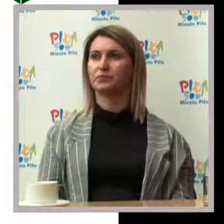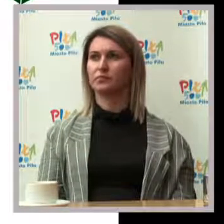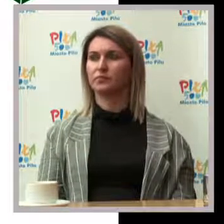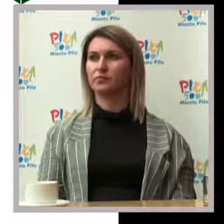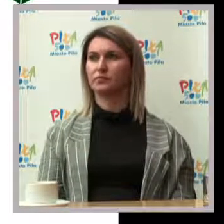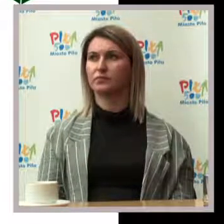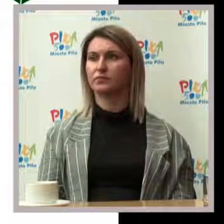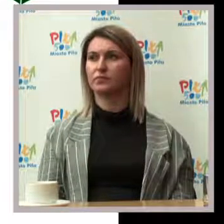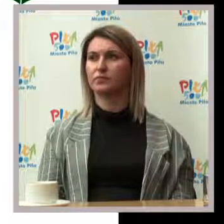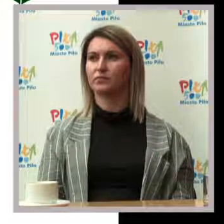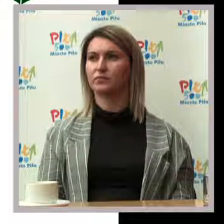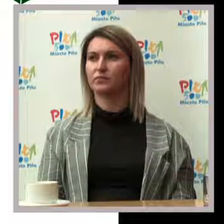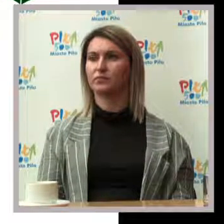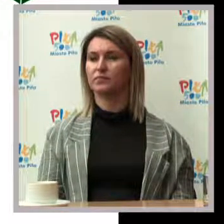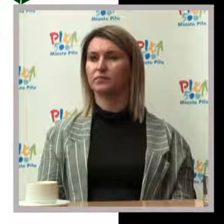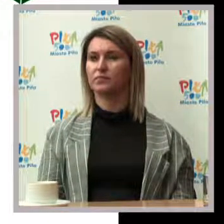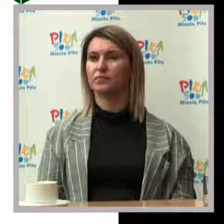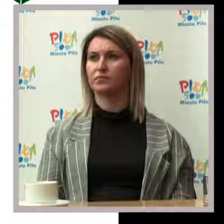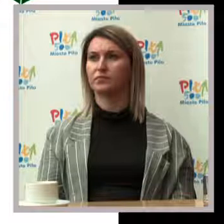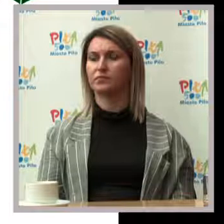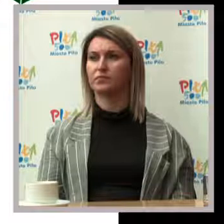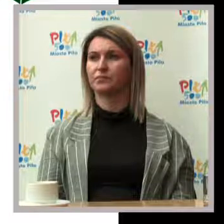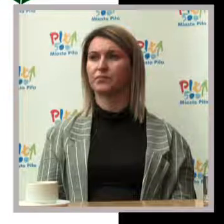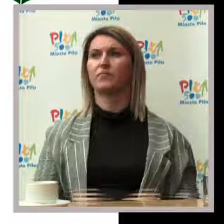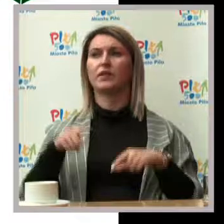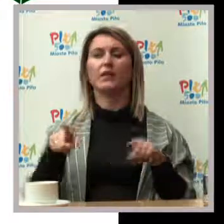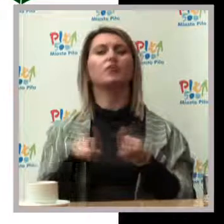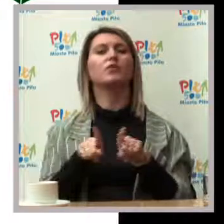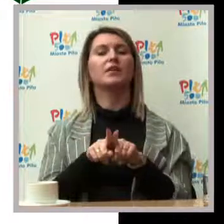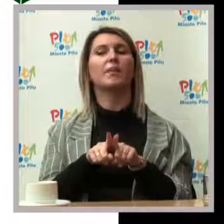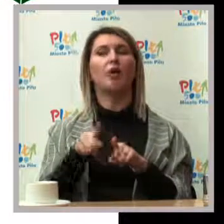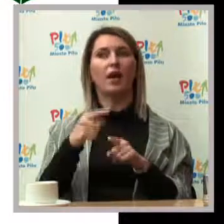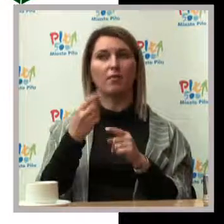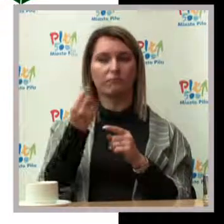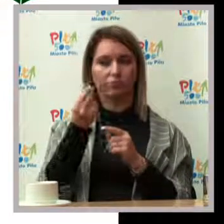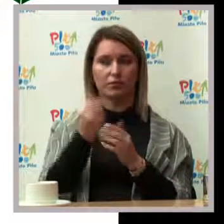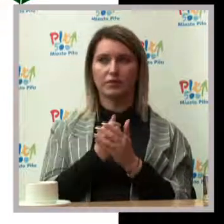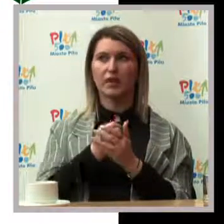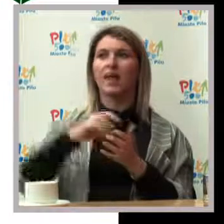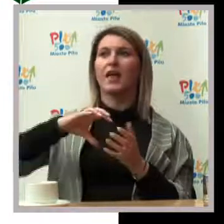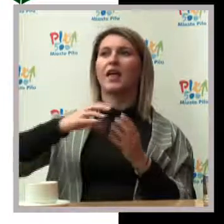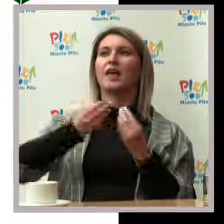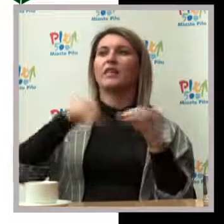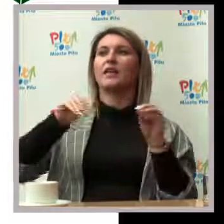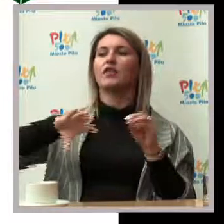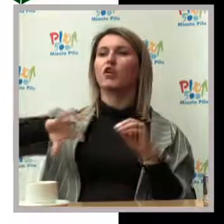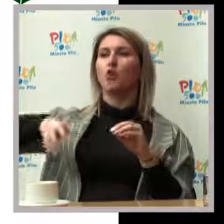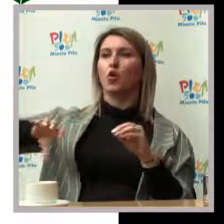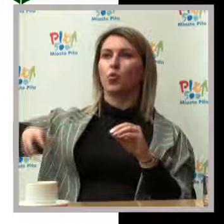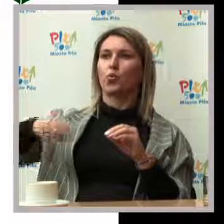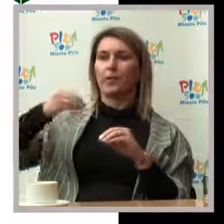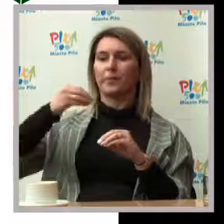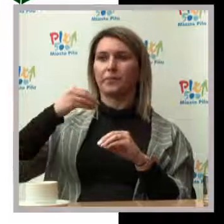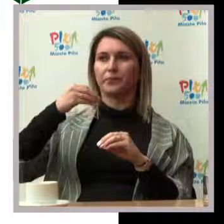I kwotowo, proszę Państwa, jeżeli chodzi o największe grupy, oświata i wychowanie, to